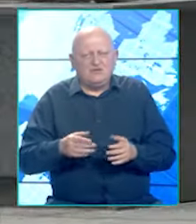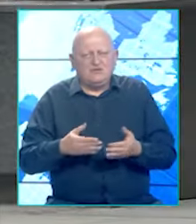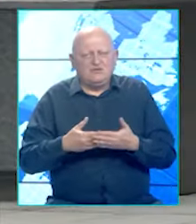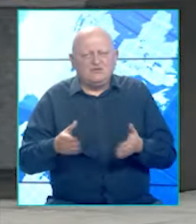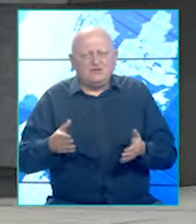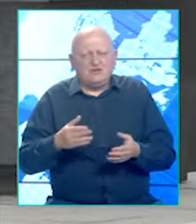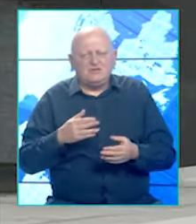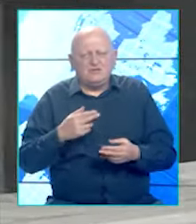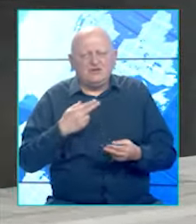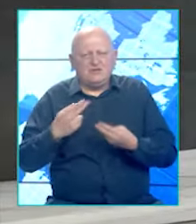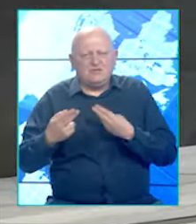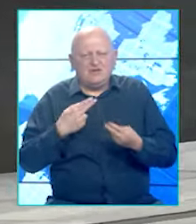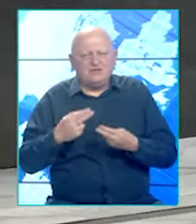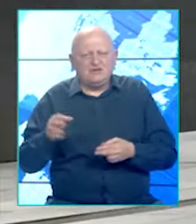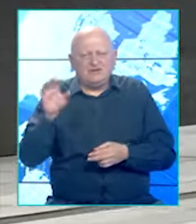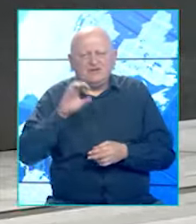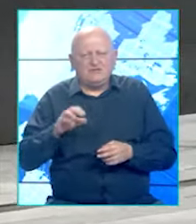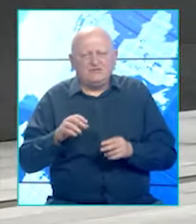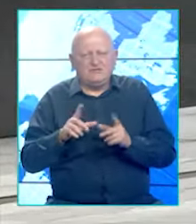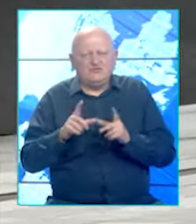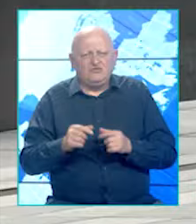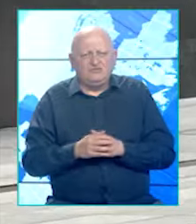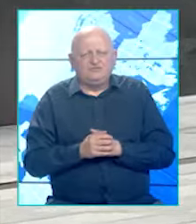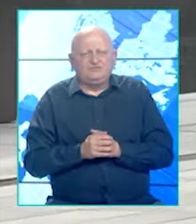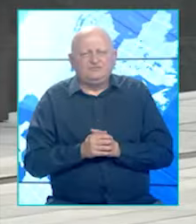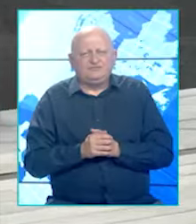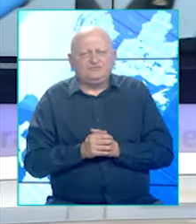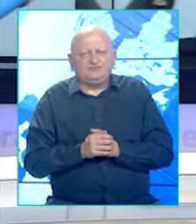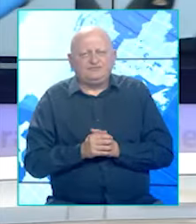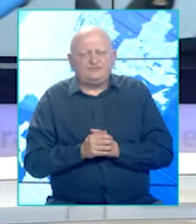zakoni neophodni za otvaranje pregovora s Unijom.